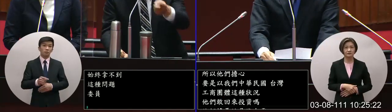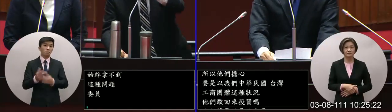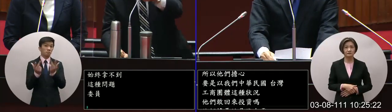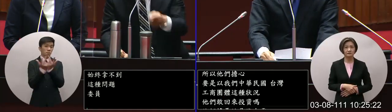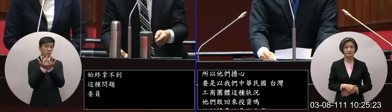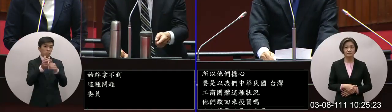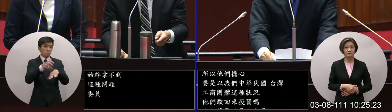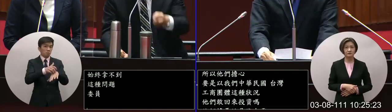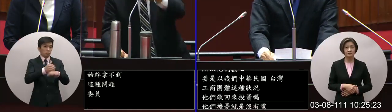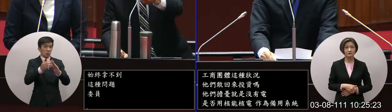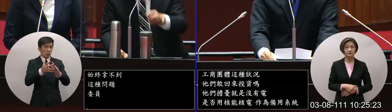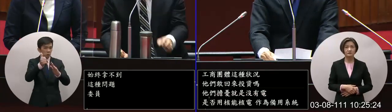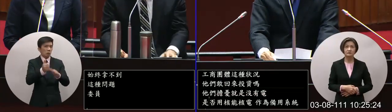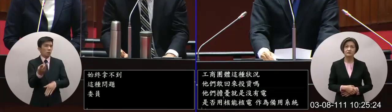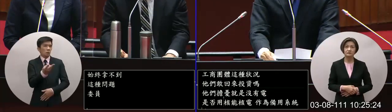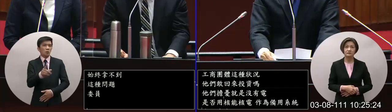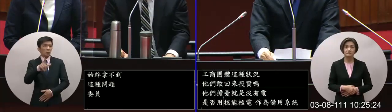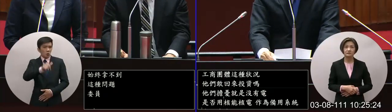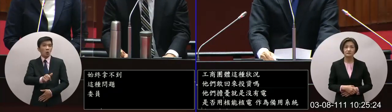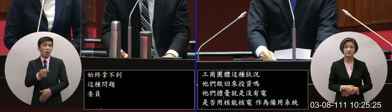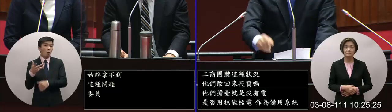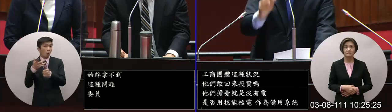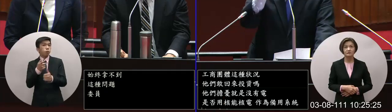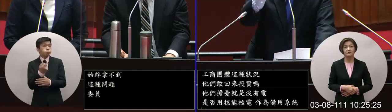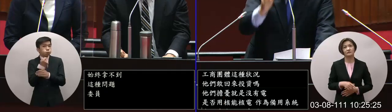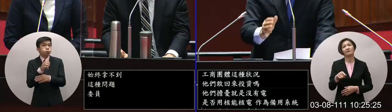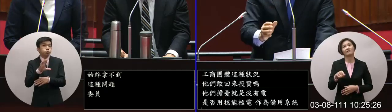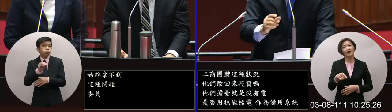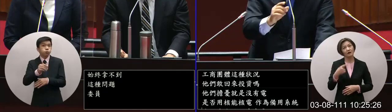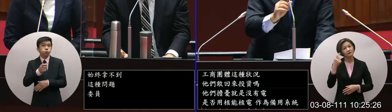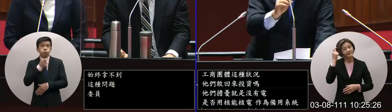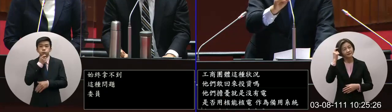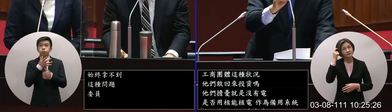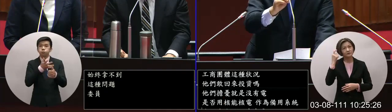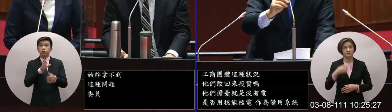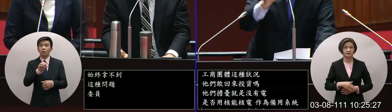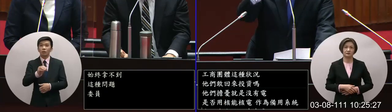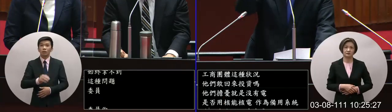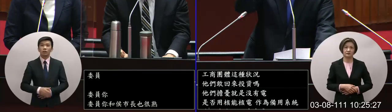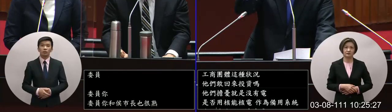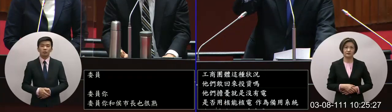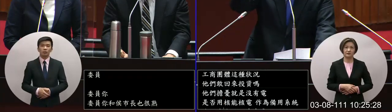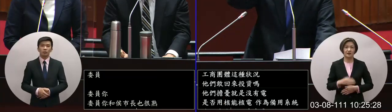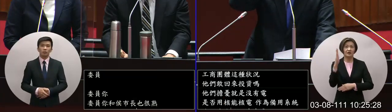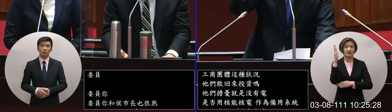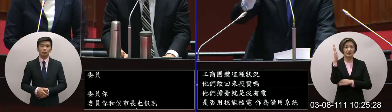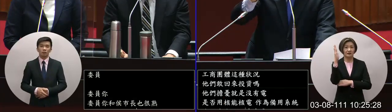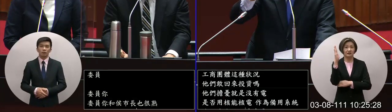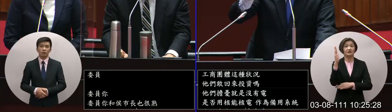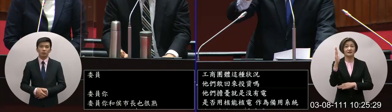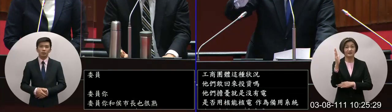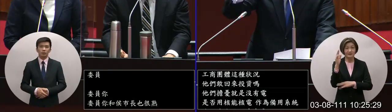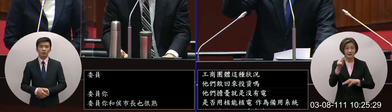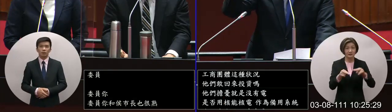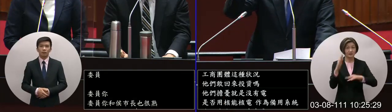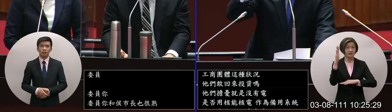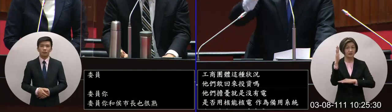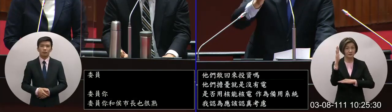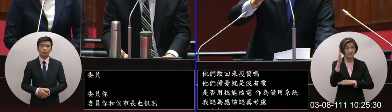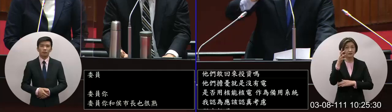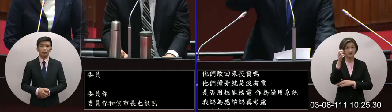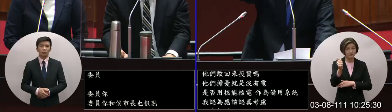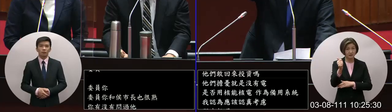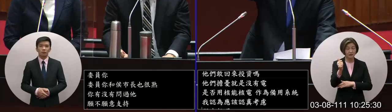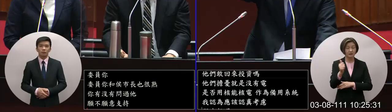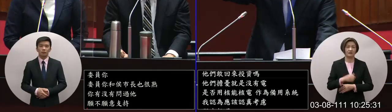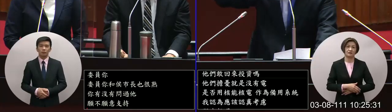很熟，你有没有问过他愿不愿意支持？ 那个我想哦，那个一个行政首长他的想法，当然我